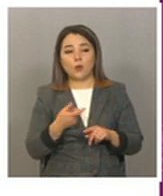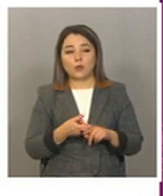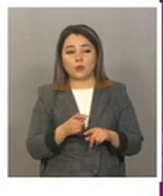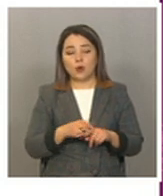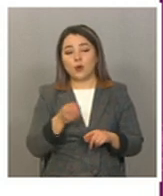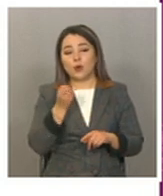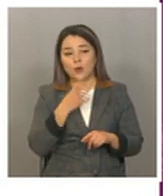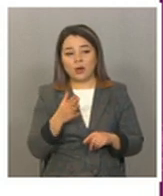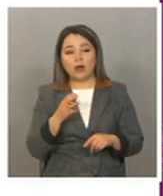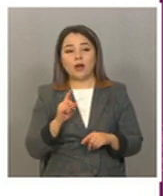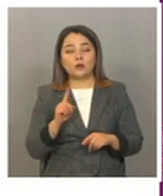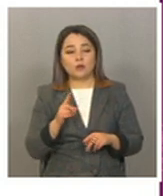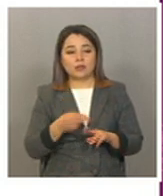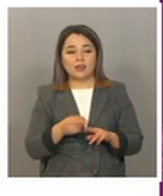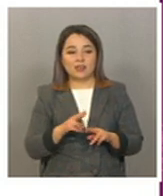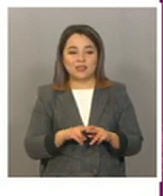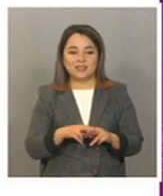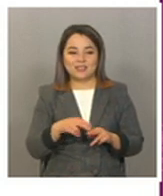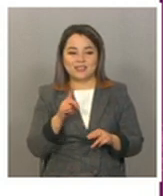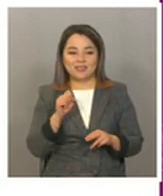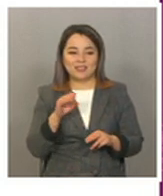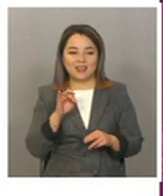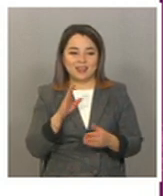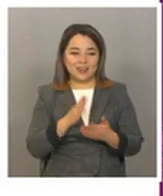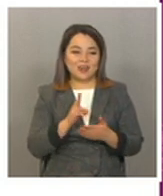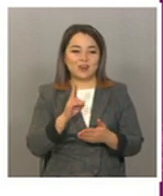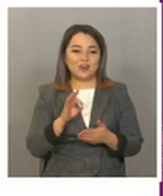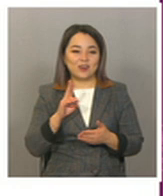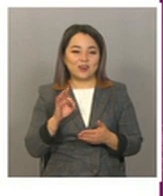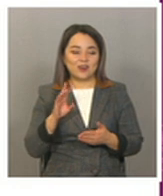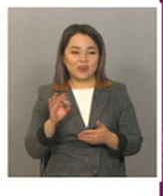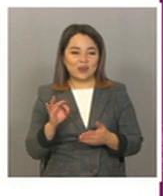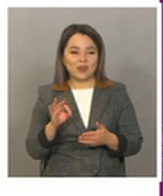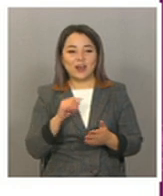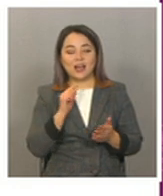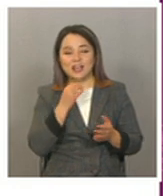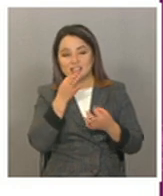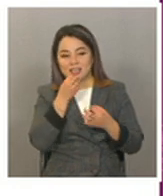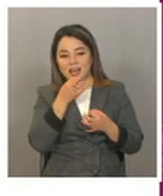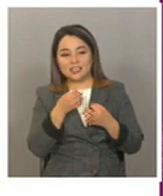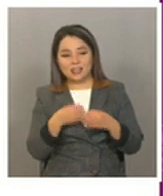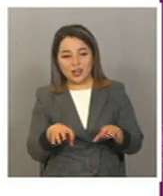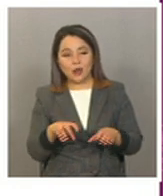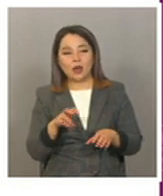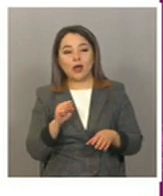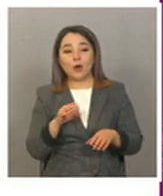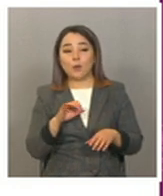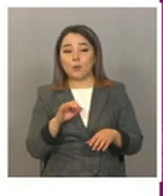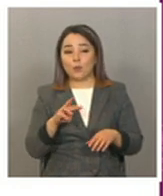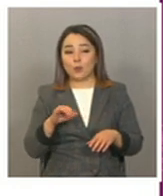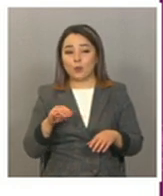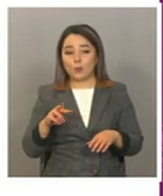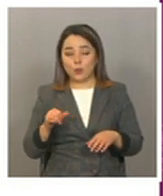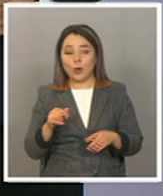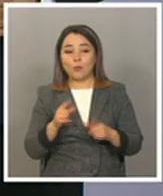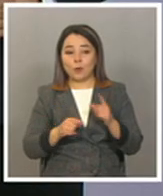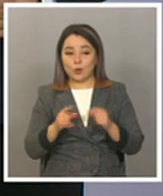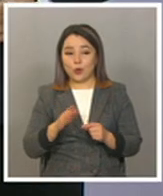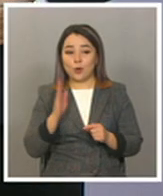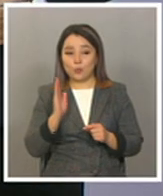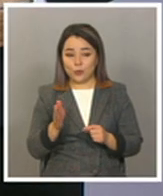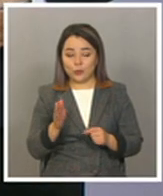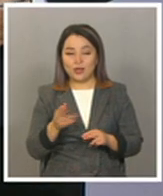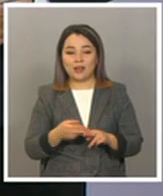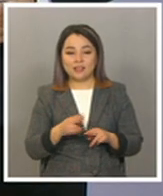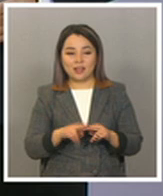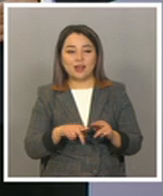«очень хорошо, а что на завтрак?» Ко-ко-ко, яичница. А му-му? Этот вопрос переводится «а молоко будет?»